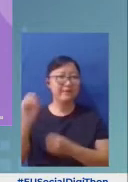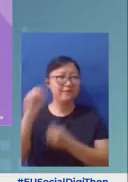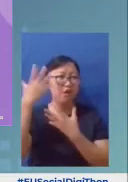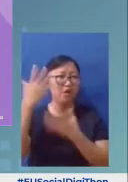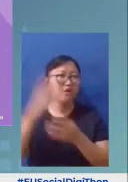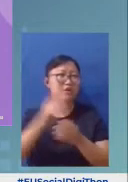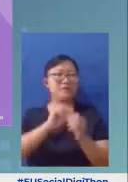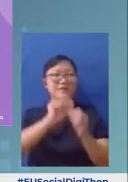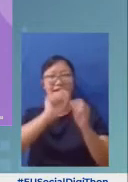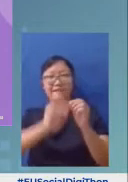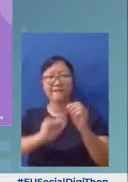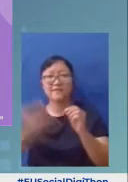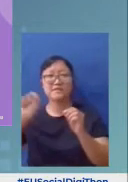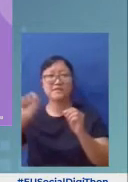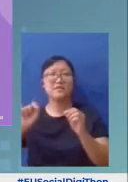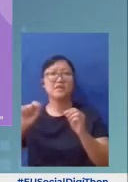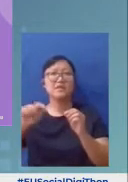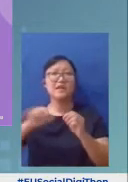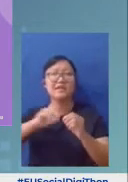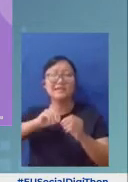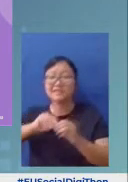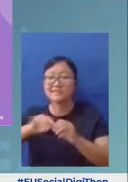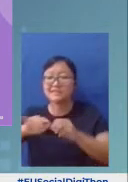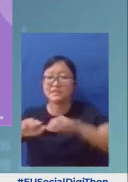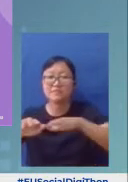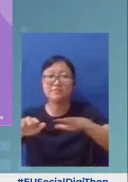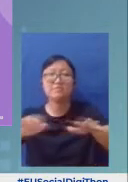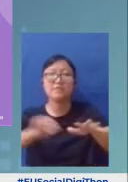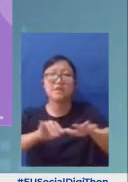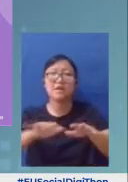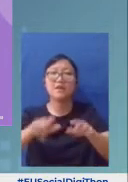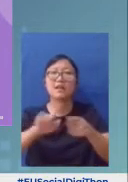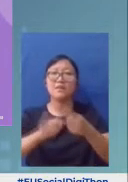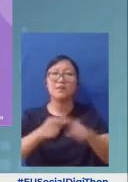Jadi memang kita terbiasa untuk punya